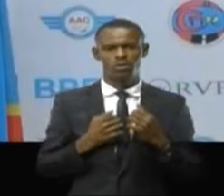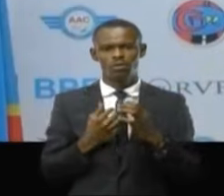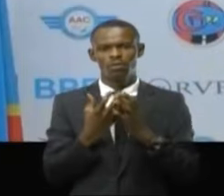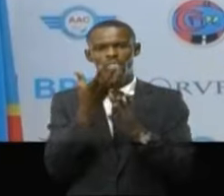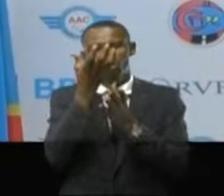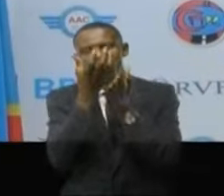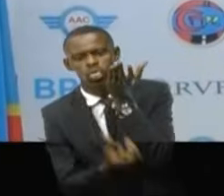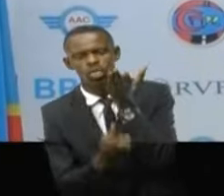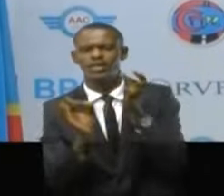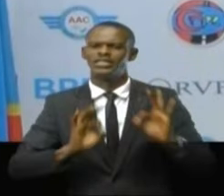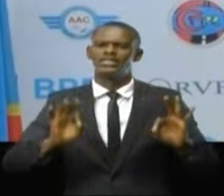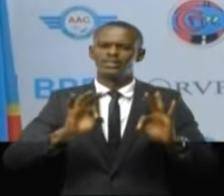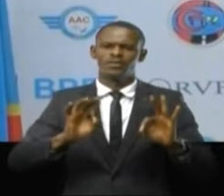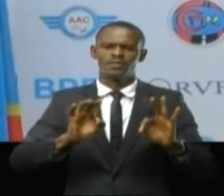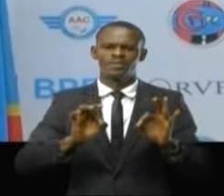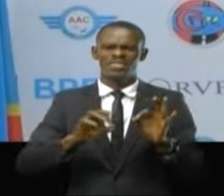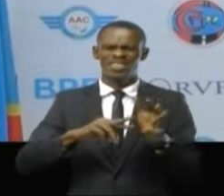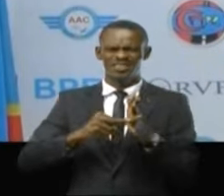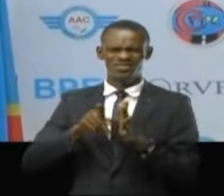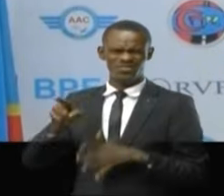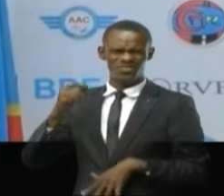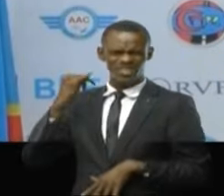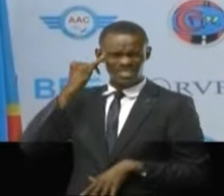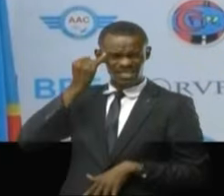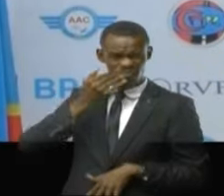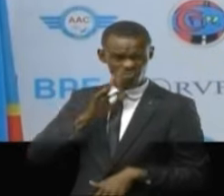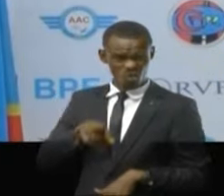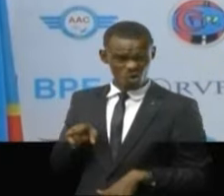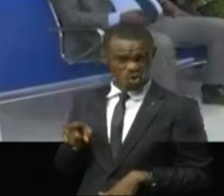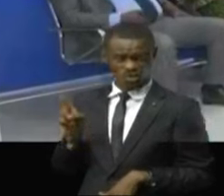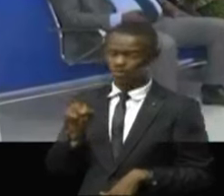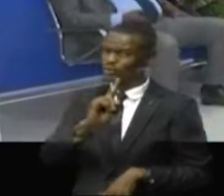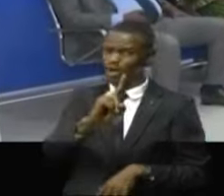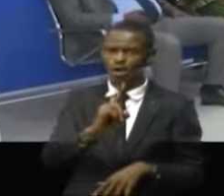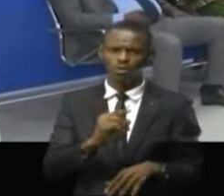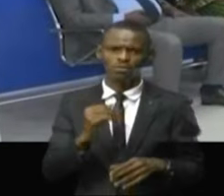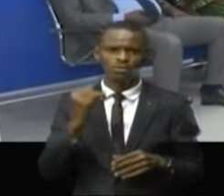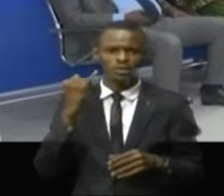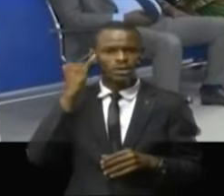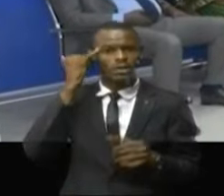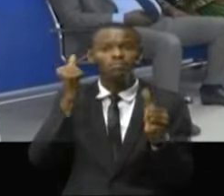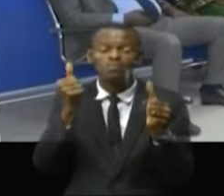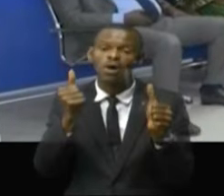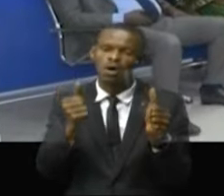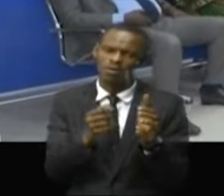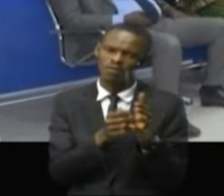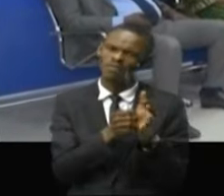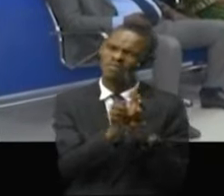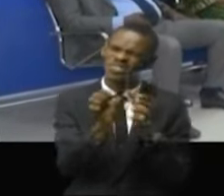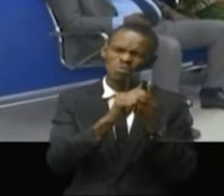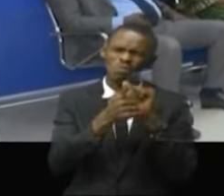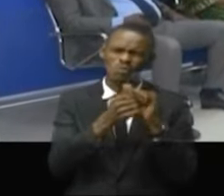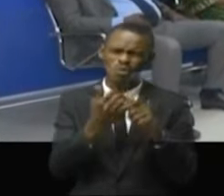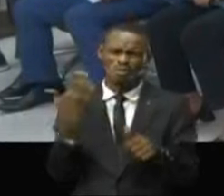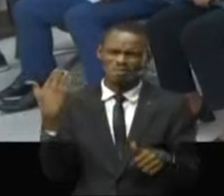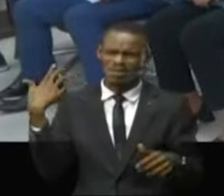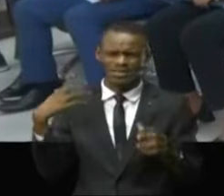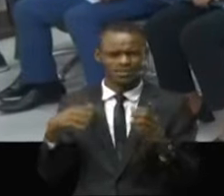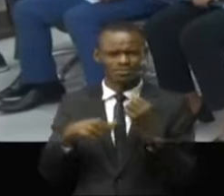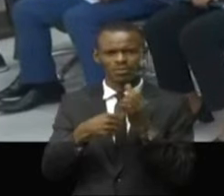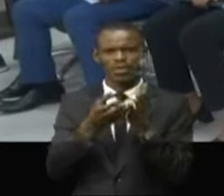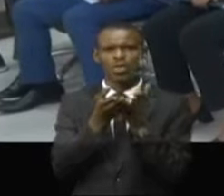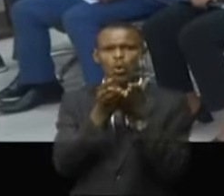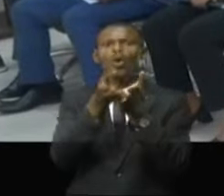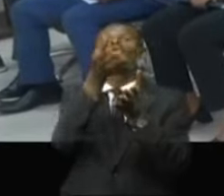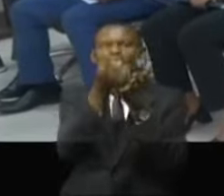les embarcations en bois, mais plutôt d'une action pédagogique pour remettre de l'ordre et crédibiliser les secteurs. Le ministre